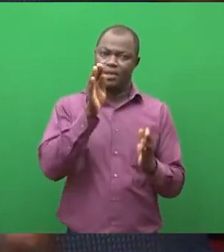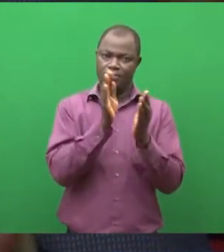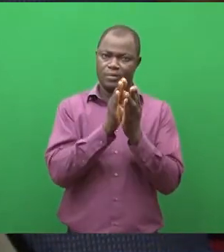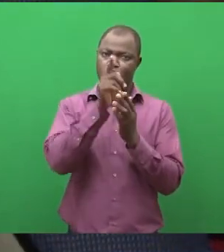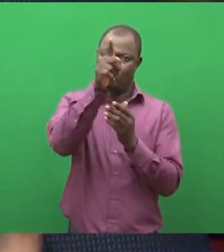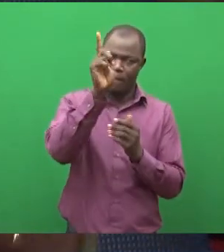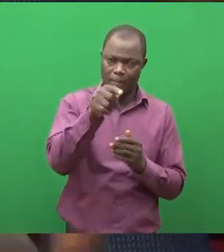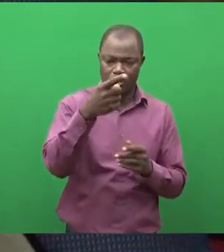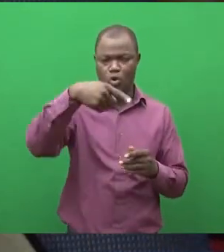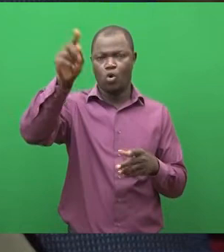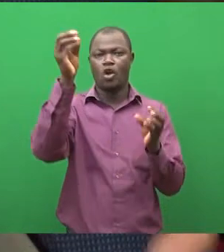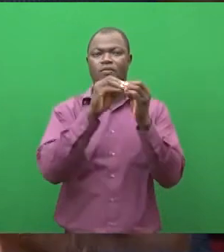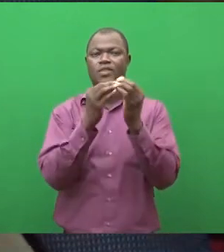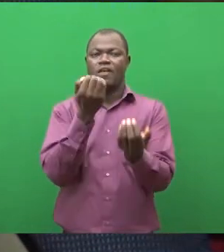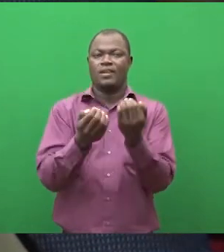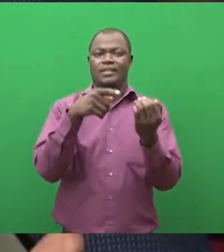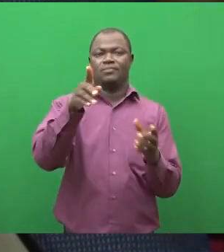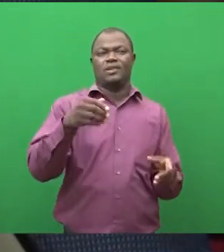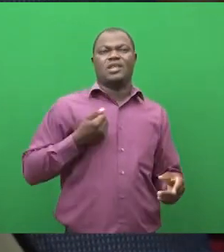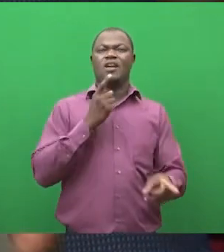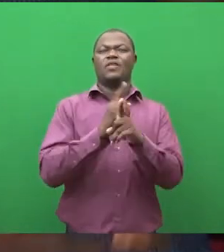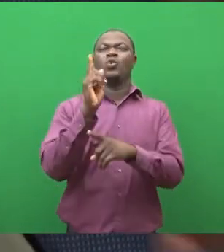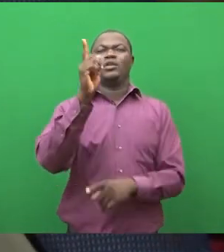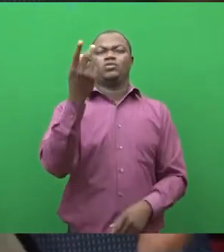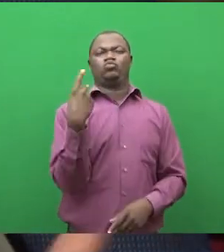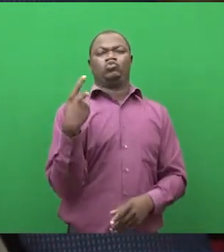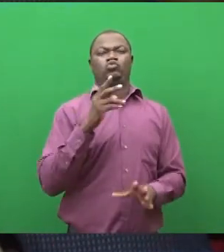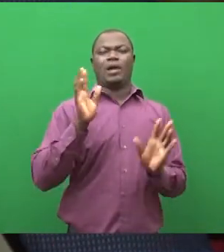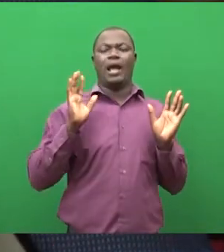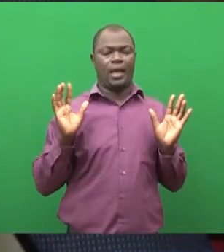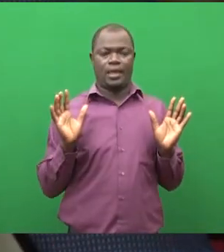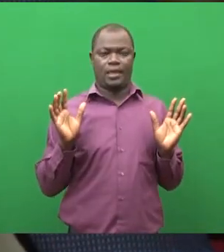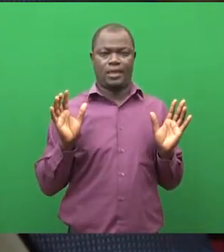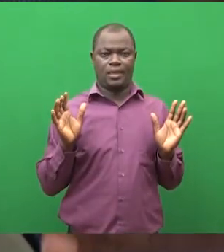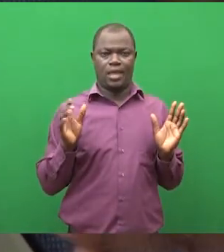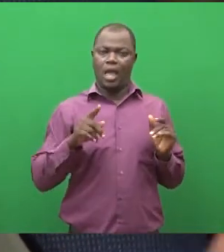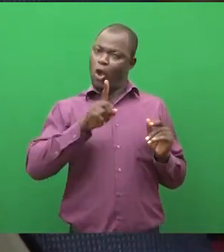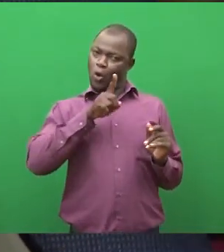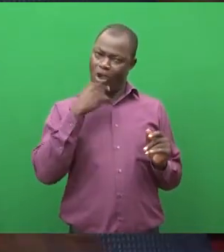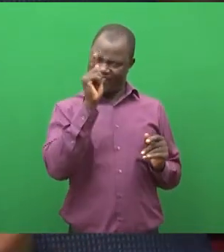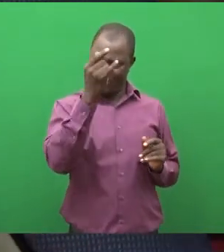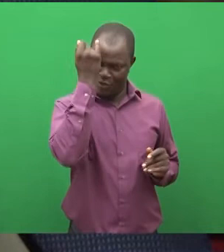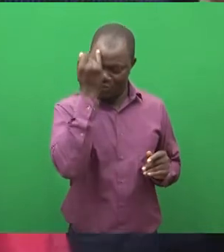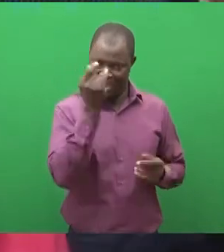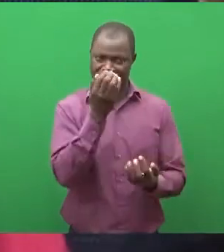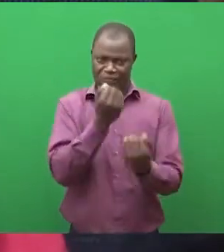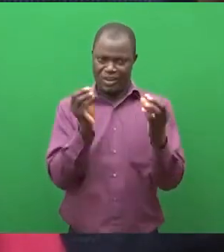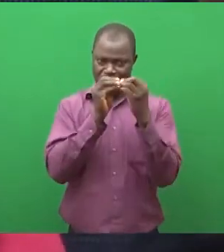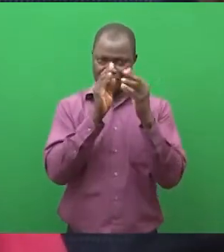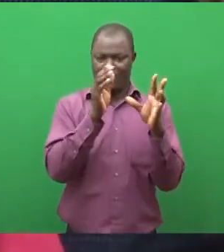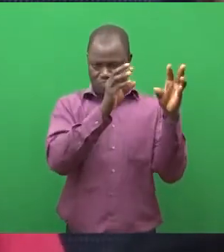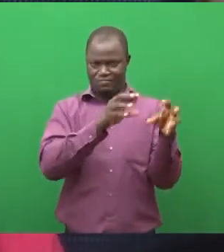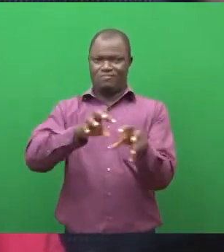endai nevana haikonai kungoenda small house yatambota yanga yanambonzwa ichitaurwa kwete endai nemhuri yose.